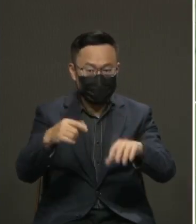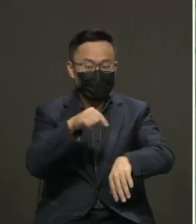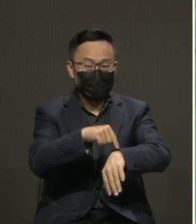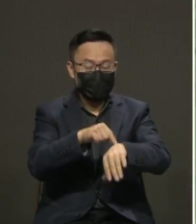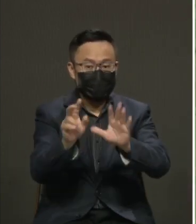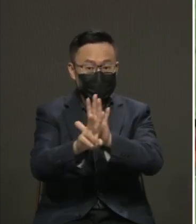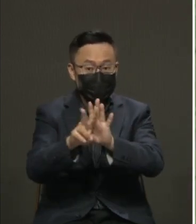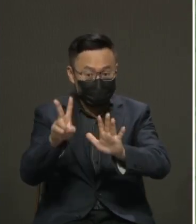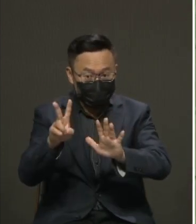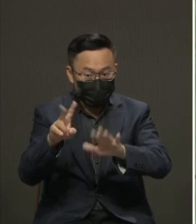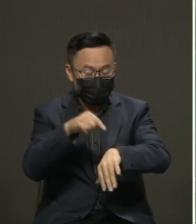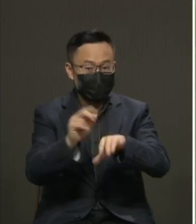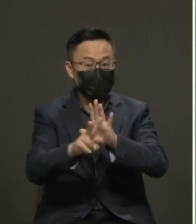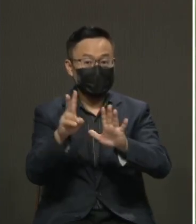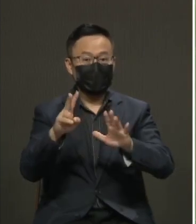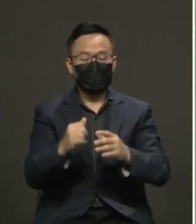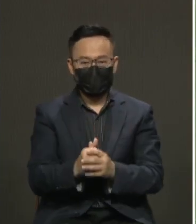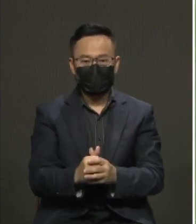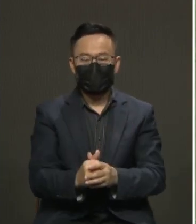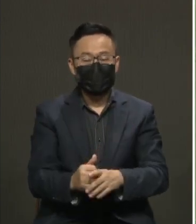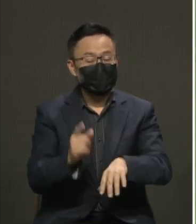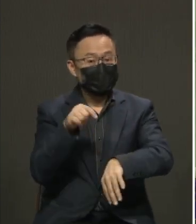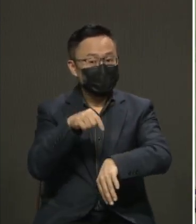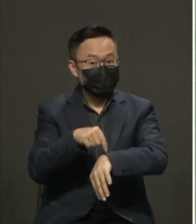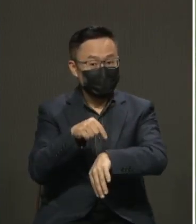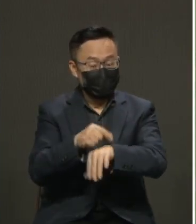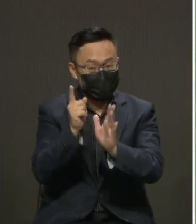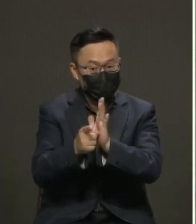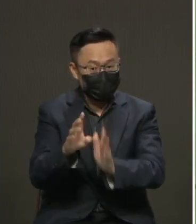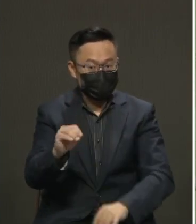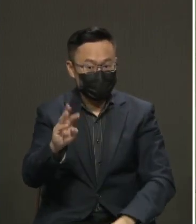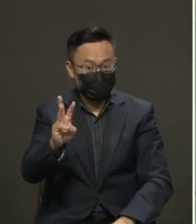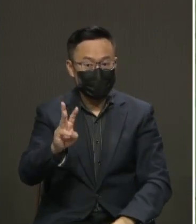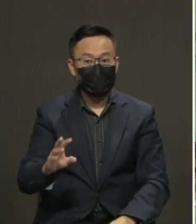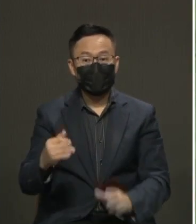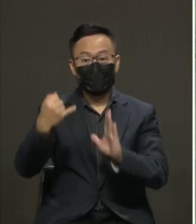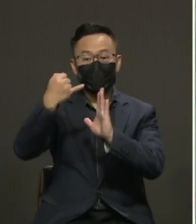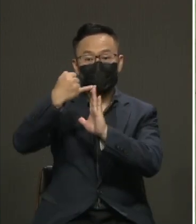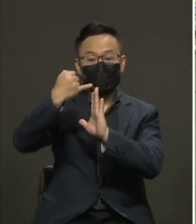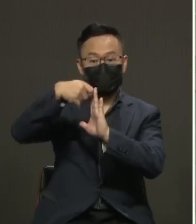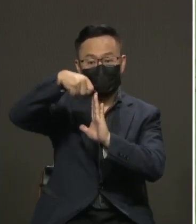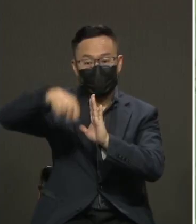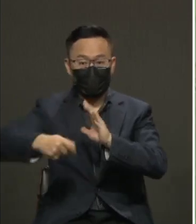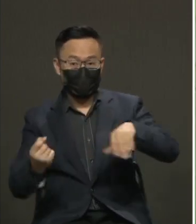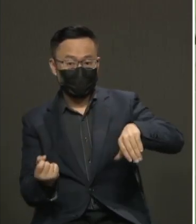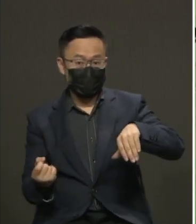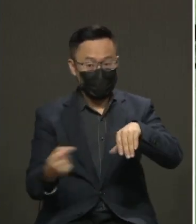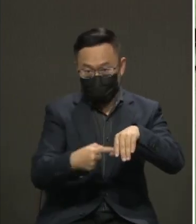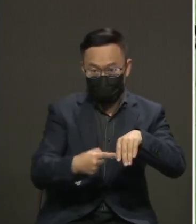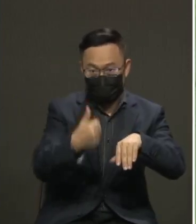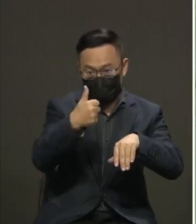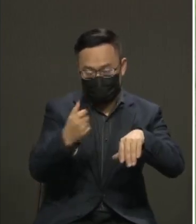นนะคะมาในเกมในช่วงครึ่งหลังเริ่มมาเพียงนาทีเดียวนาทีที่46ค่ะเป็นเจ้าบ้านที่ได้ประตูขึ้นนำก่อนจากจังหวะนี้เ